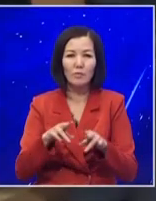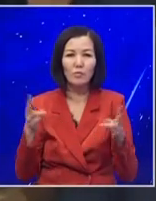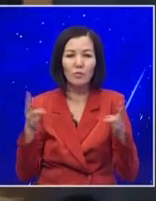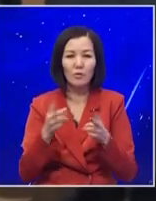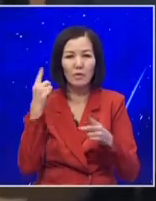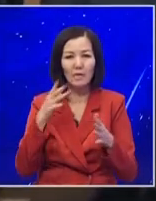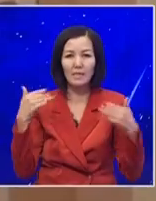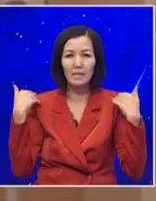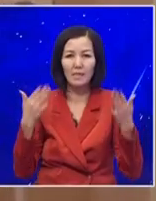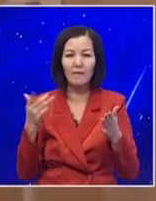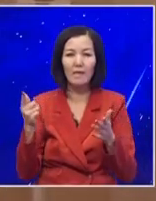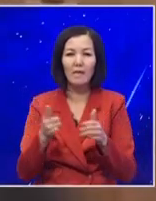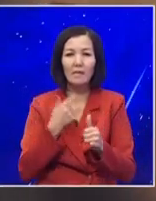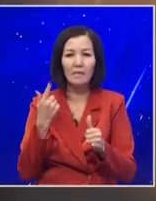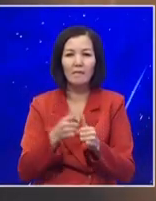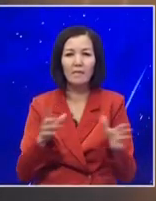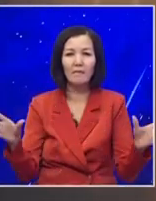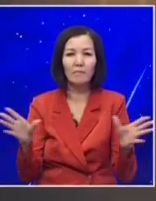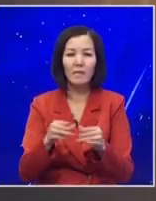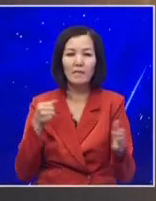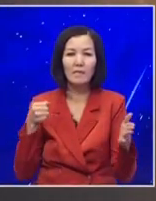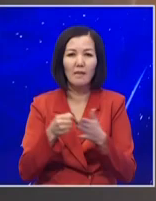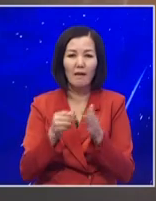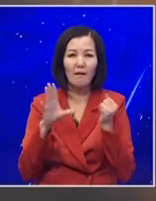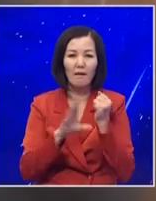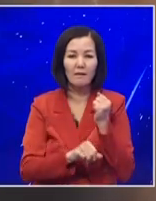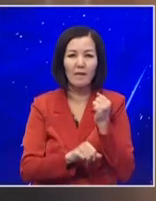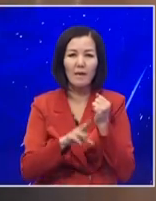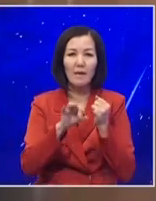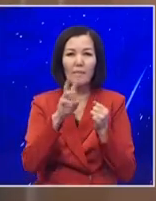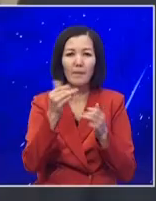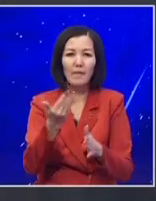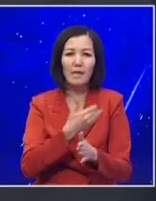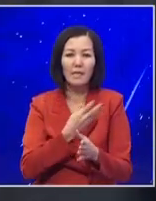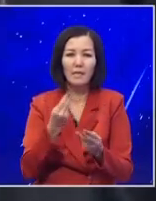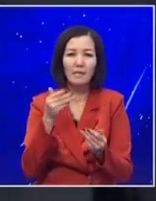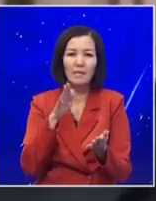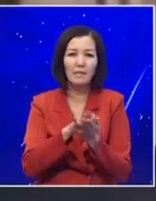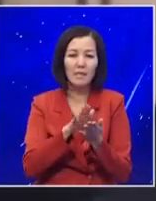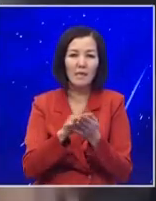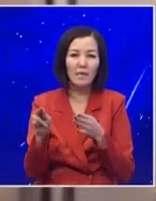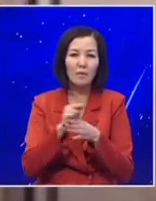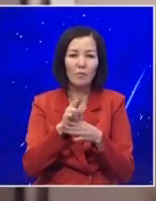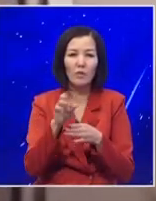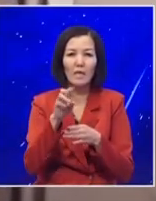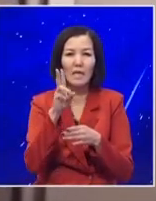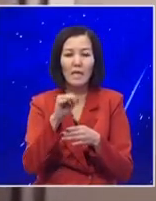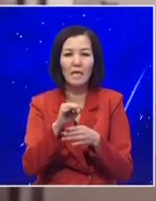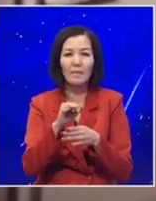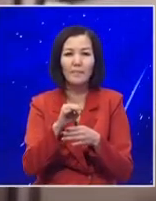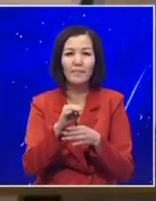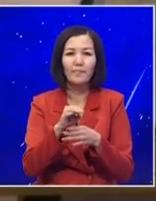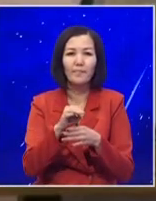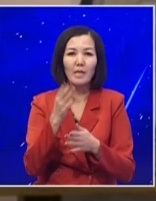их инициатива так и называется «Вместе до конца». Монахини хотят собрать средства на ремонт кельи, подъемник